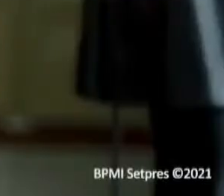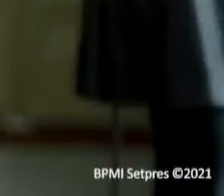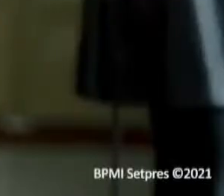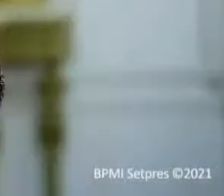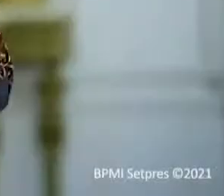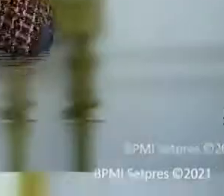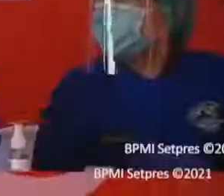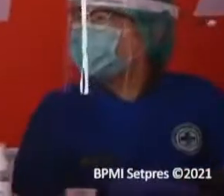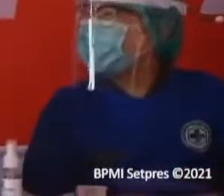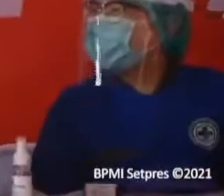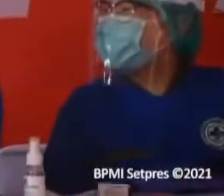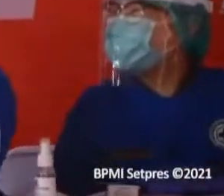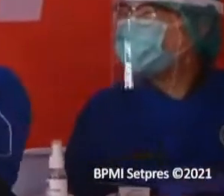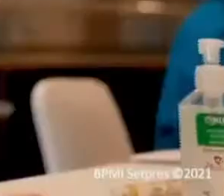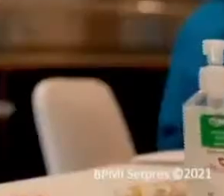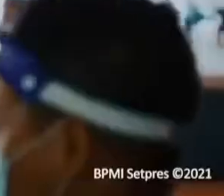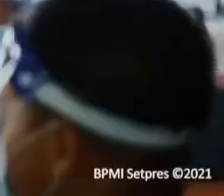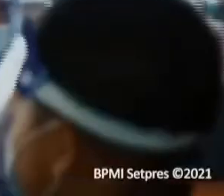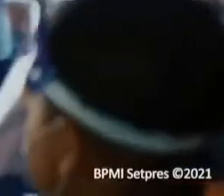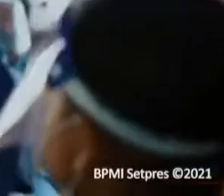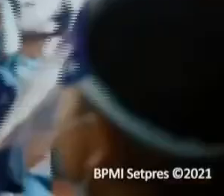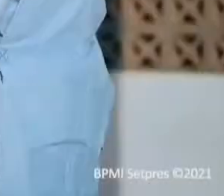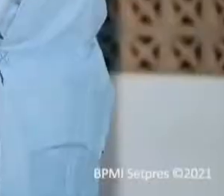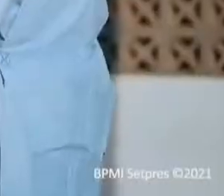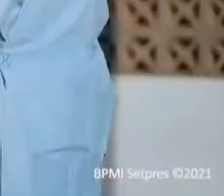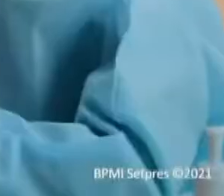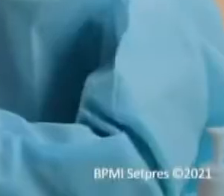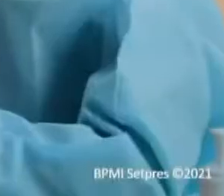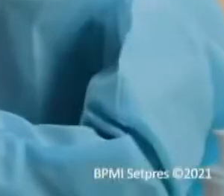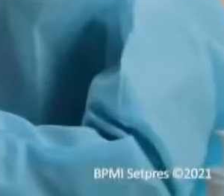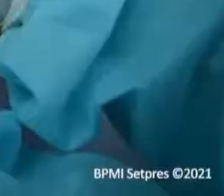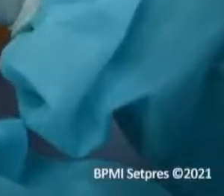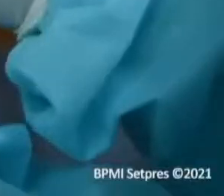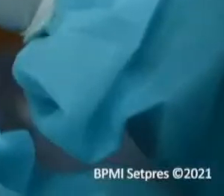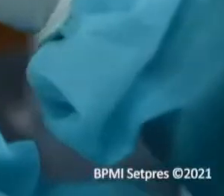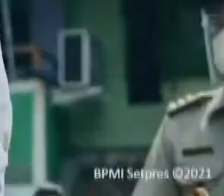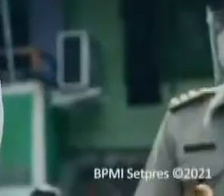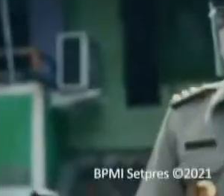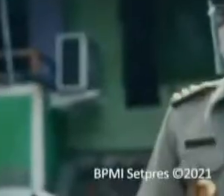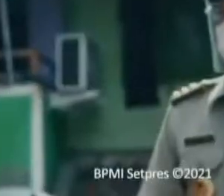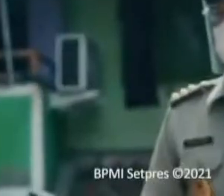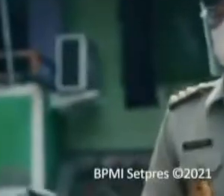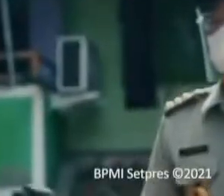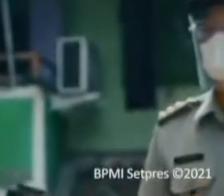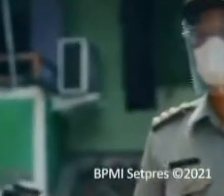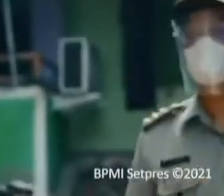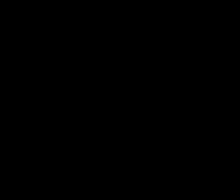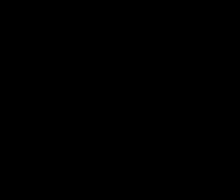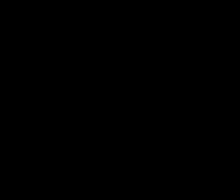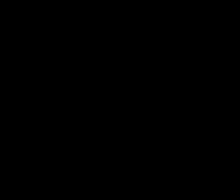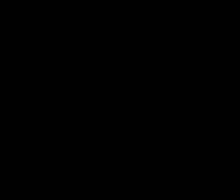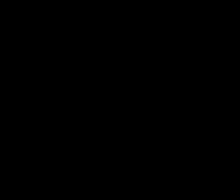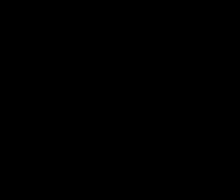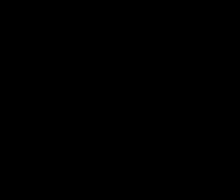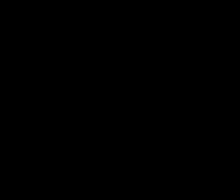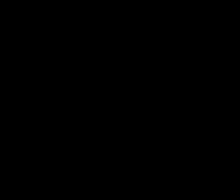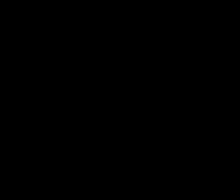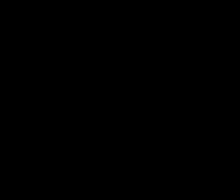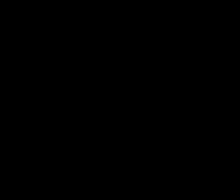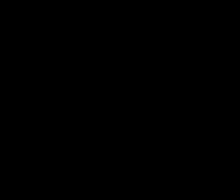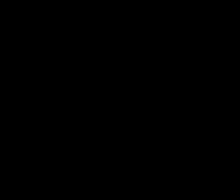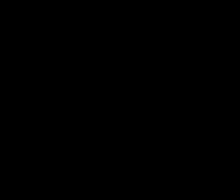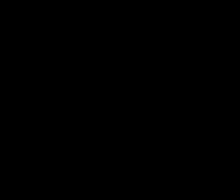masker. Kita pasti bisa menghadapi pandemi ini, Indonesia pasti bisa.